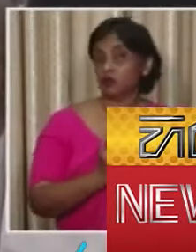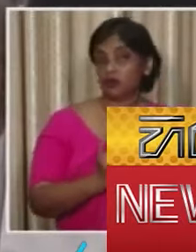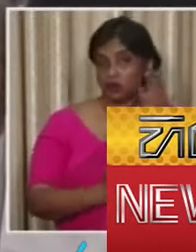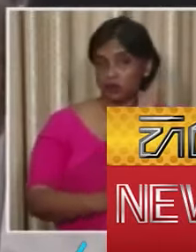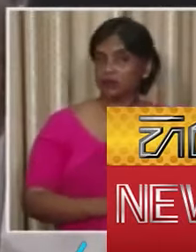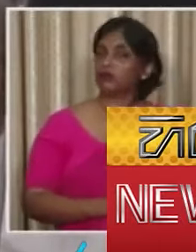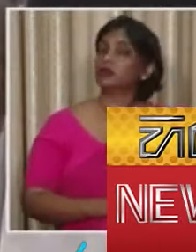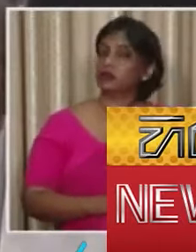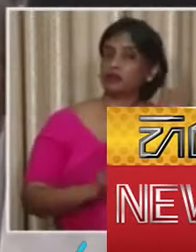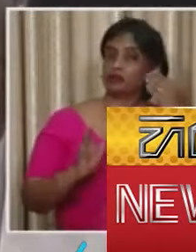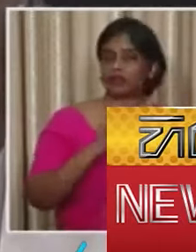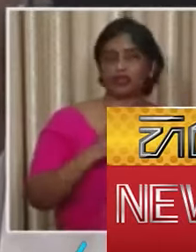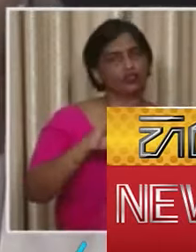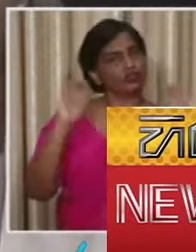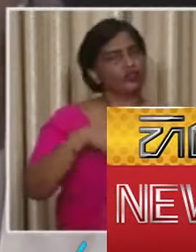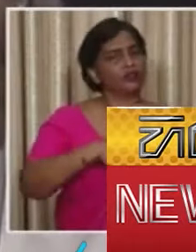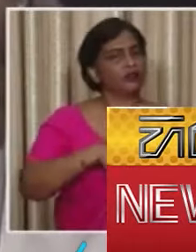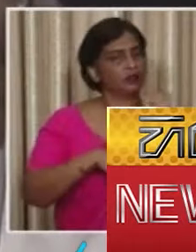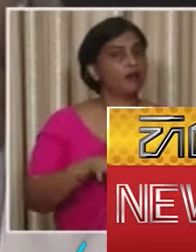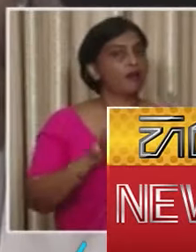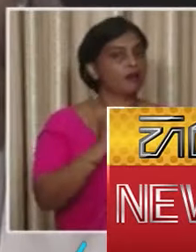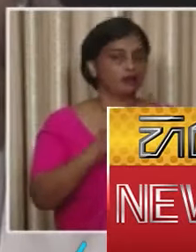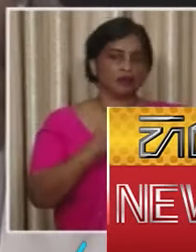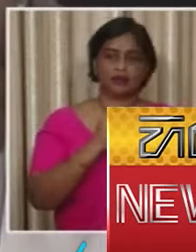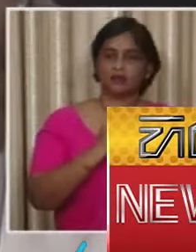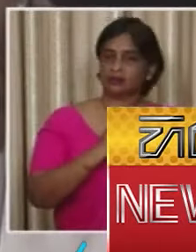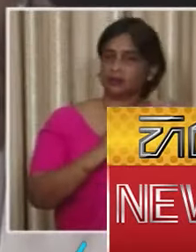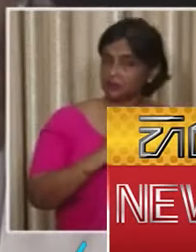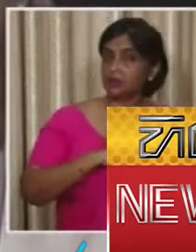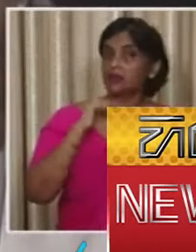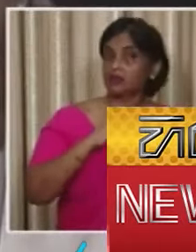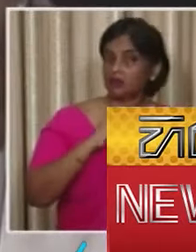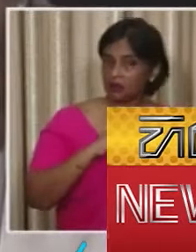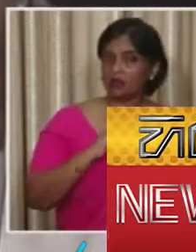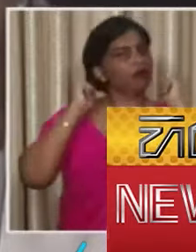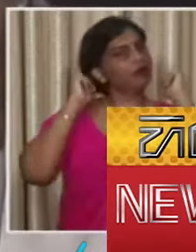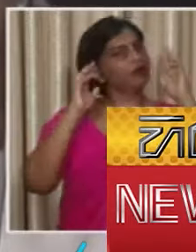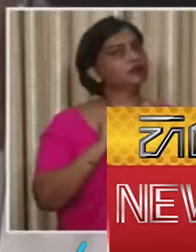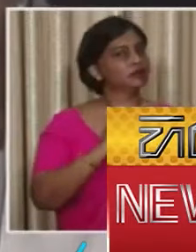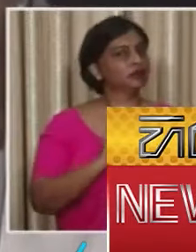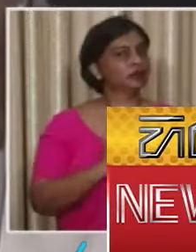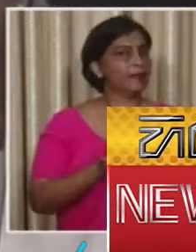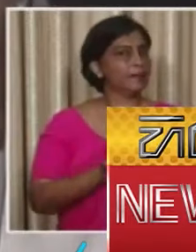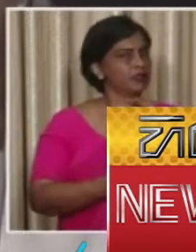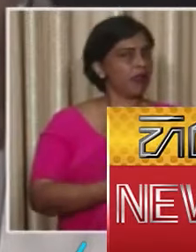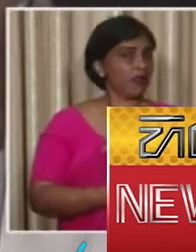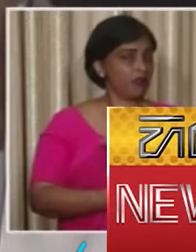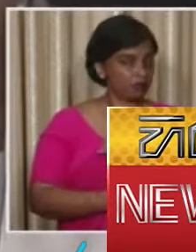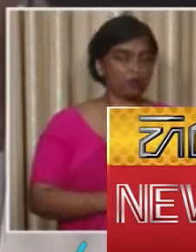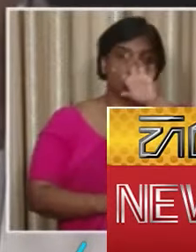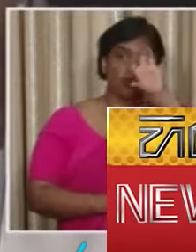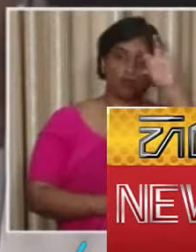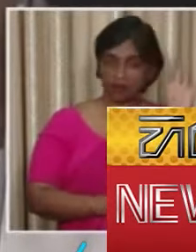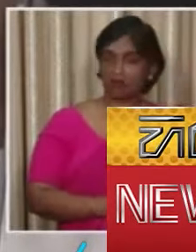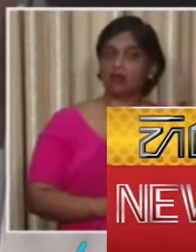වුණා. මේ සා කෙටි කාලයක් තුළ ණය ප්‍රතිව්‍යගතකරණයේ ක්‍රියාවලිය සාර්ථක කරගත් මැදි ආදායම් ලබන රටවල්